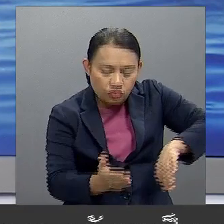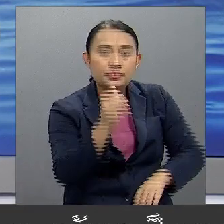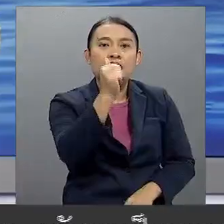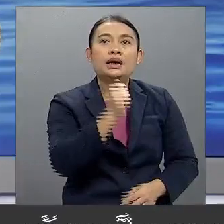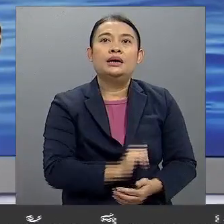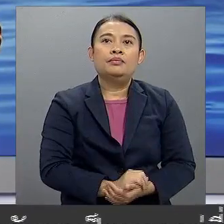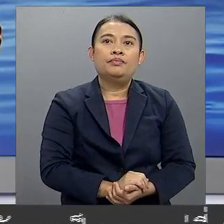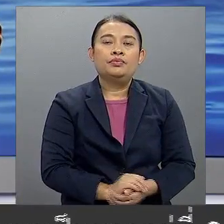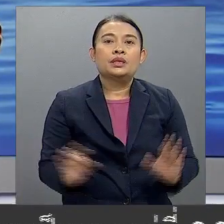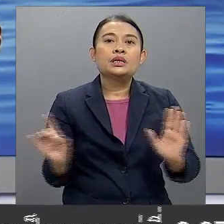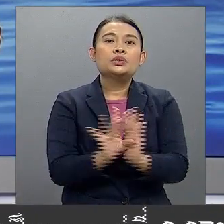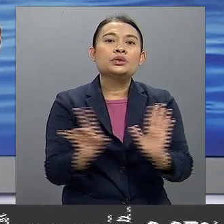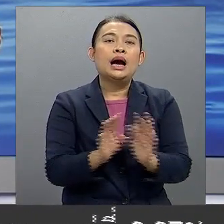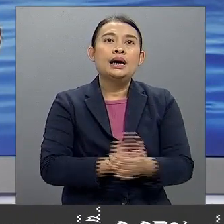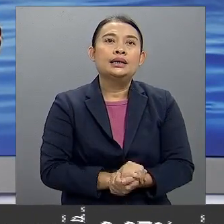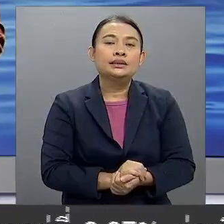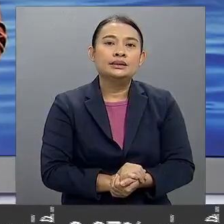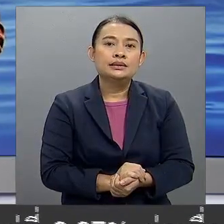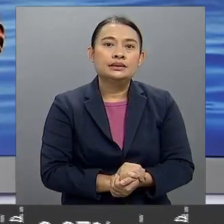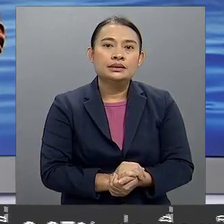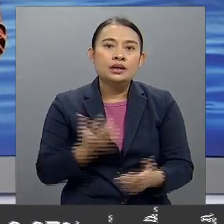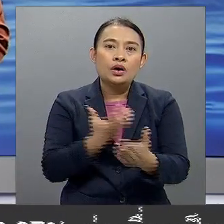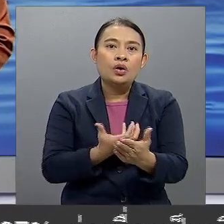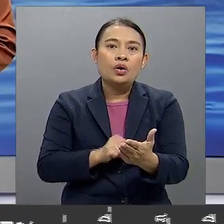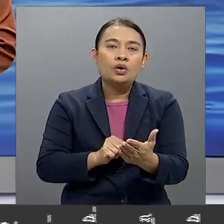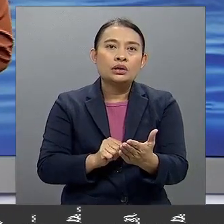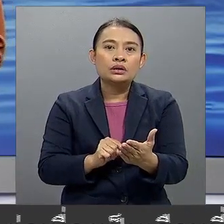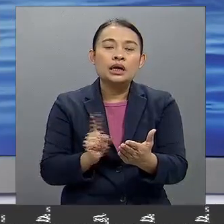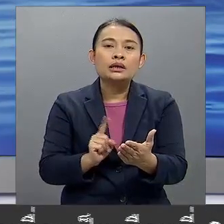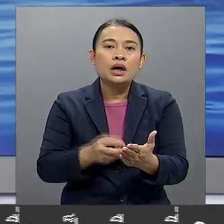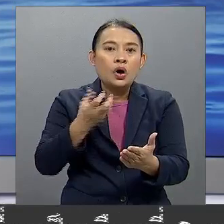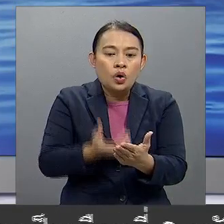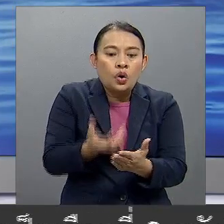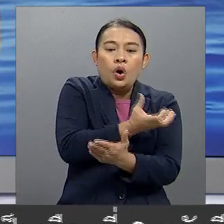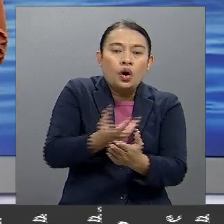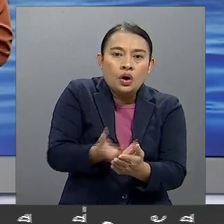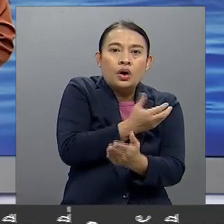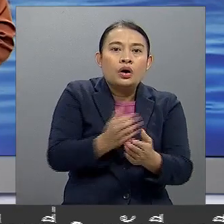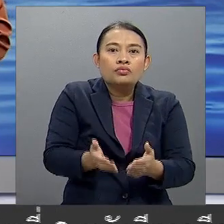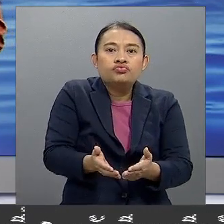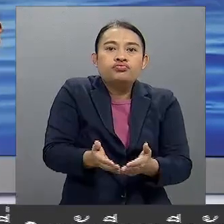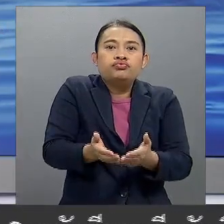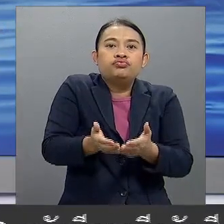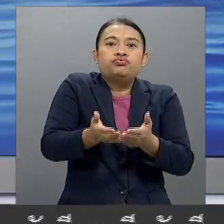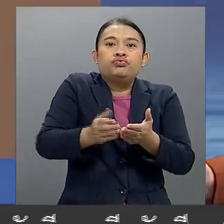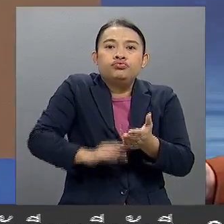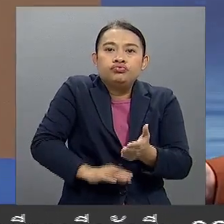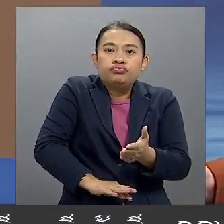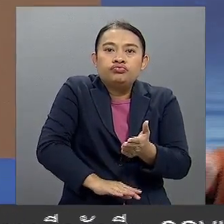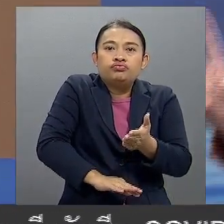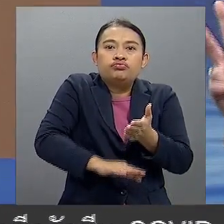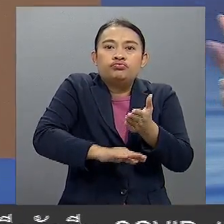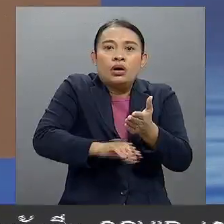ลดน้ำหนักเรือลงเพื่ใหเรือนั้นลอยสูงขึ้นก็จะได้พ้นจากการเกยตื่นแตคุผชมวิธีนี้